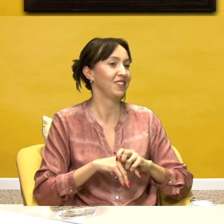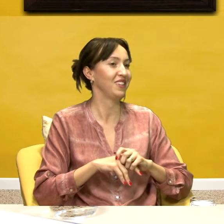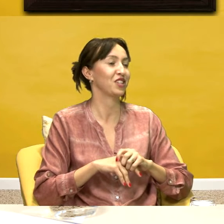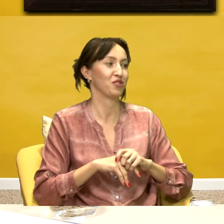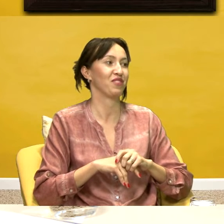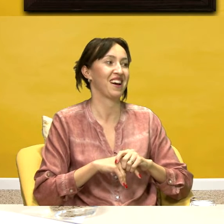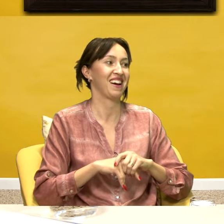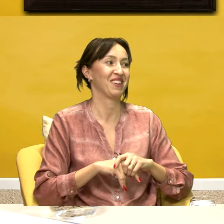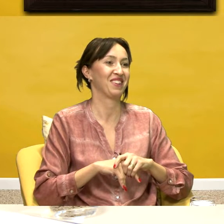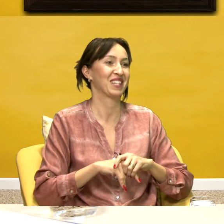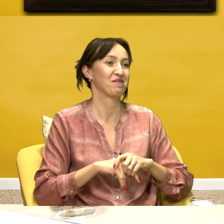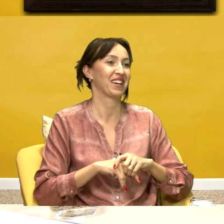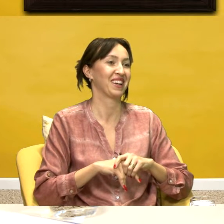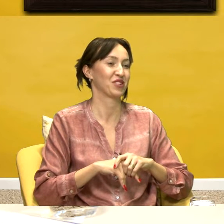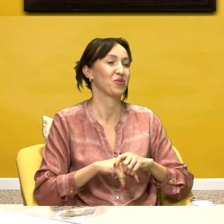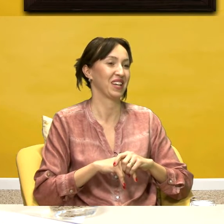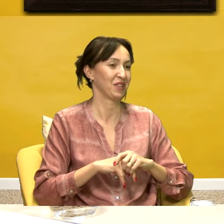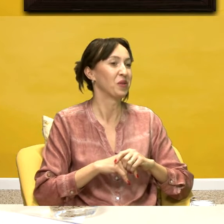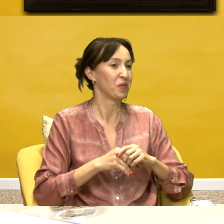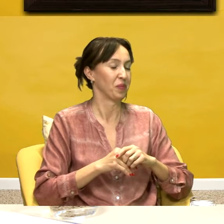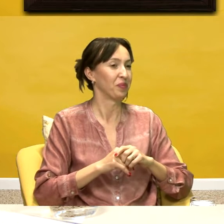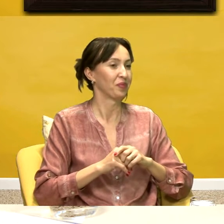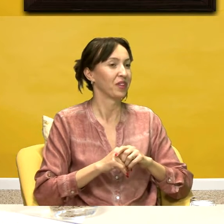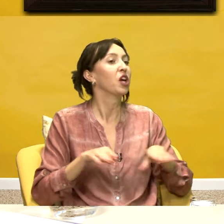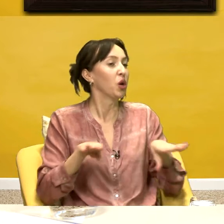la grădiniță și vrea să meargă la școală.